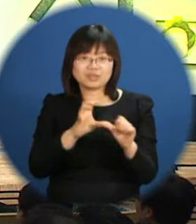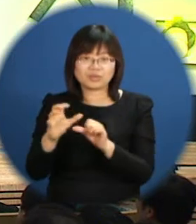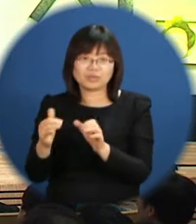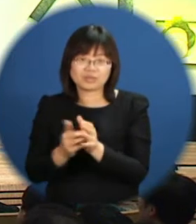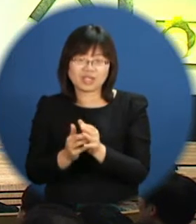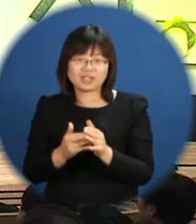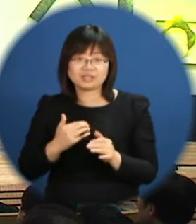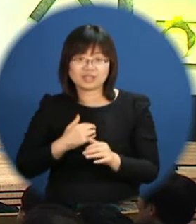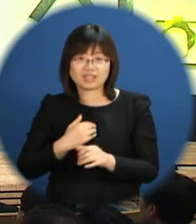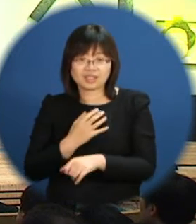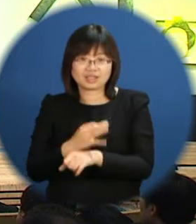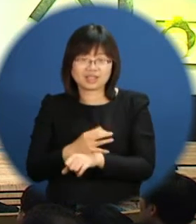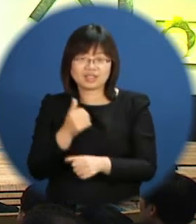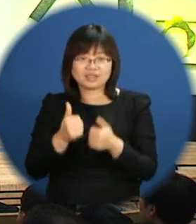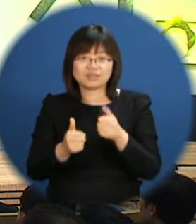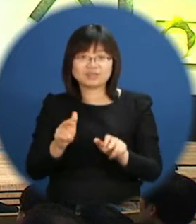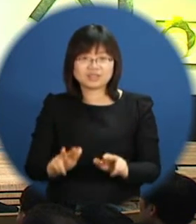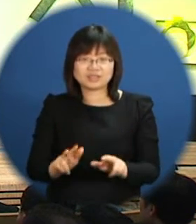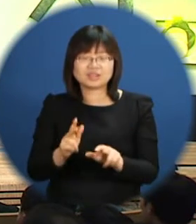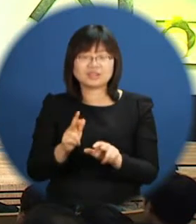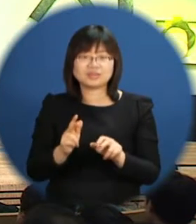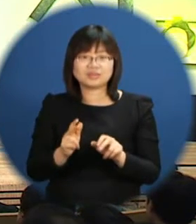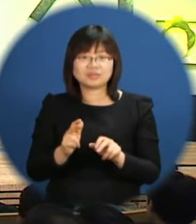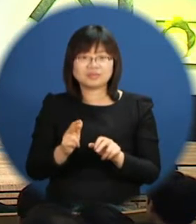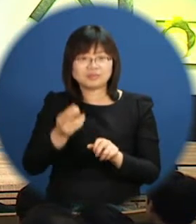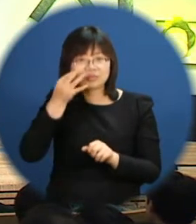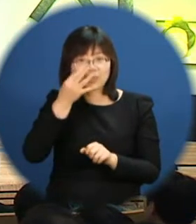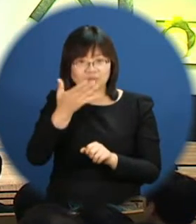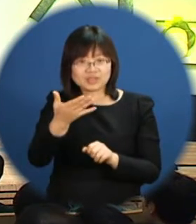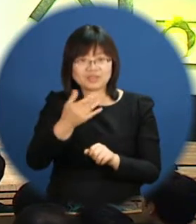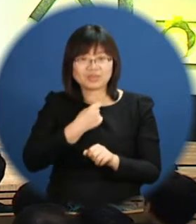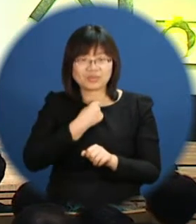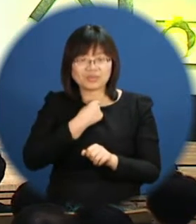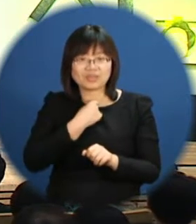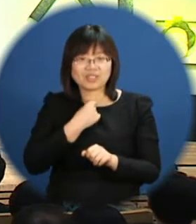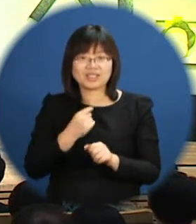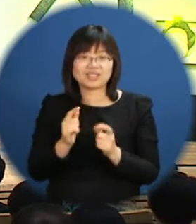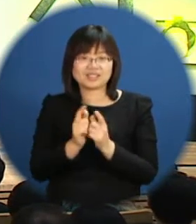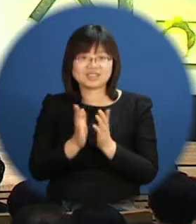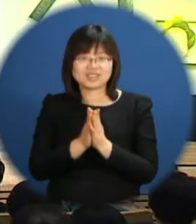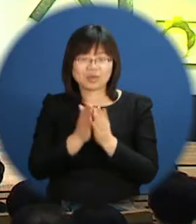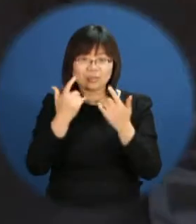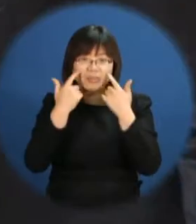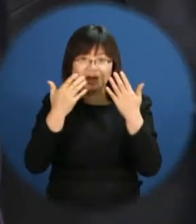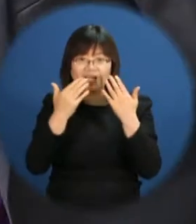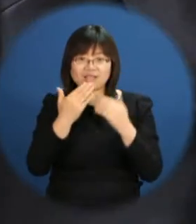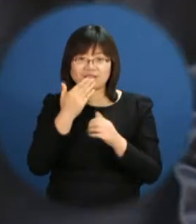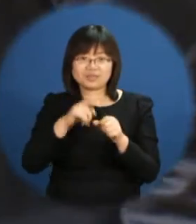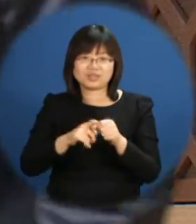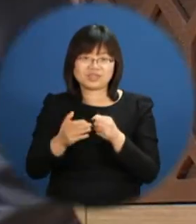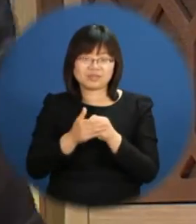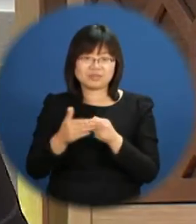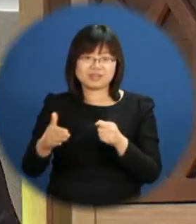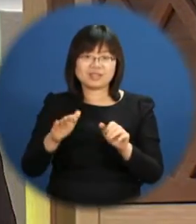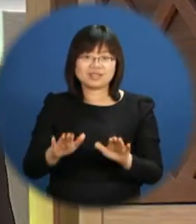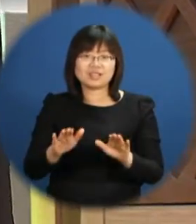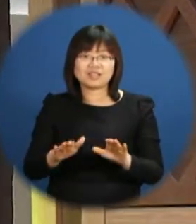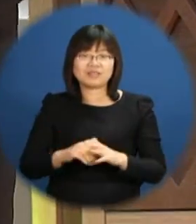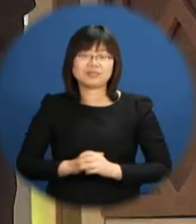것을 제가 아주 간단한 실험을 지금 해서 보여드리겠습니다 좀 실감이 나지도 록 자 이제